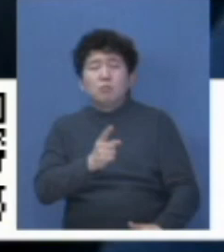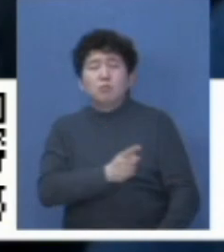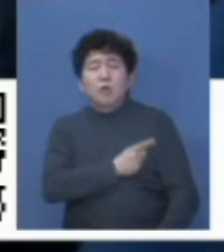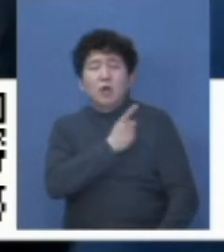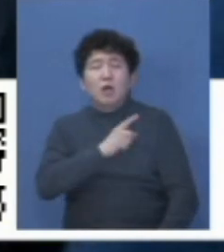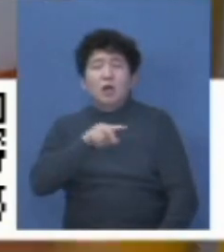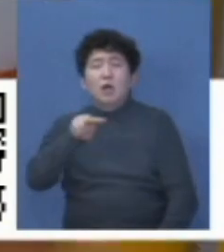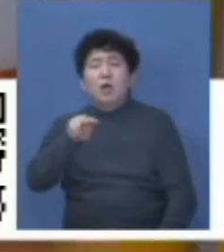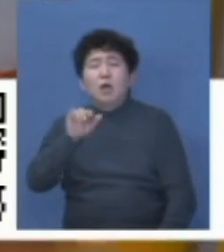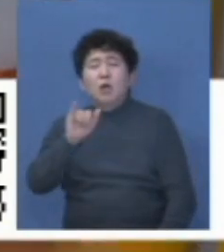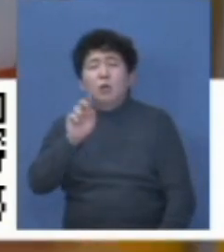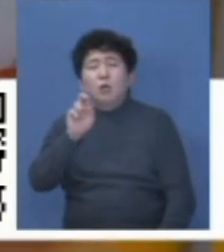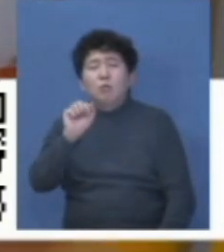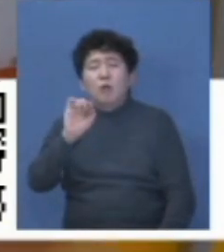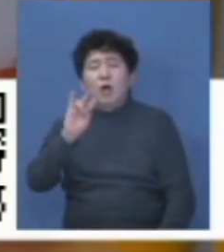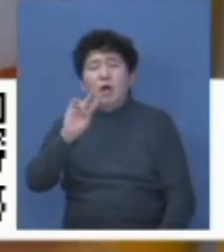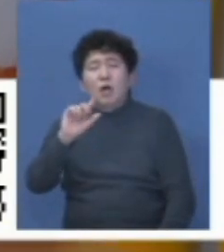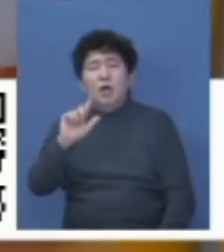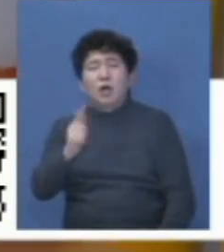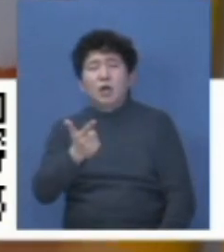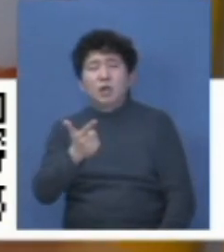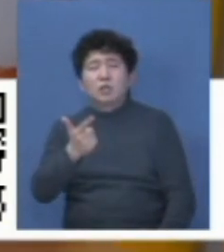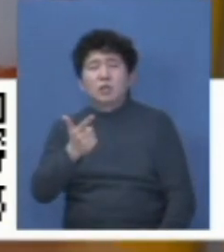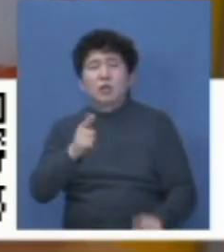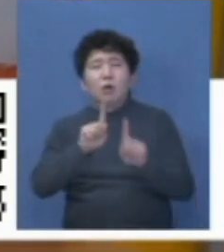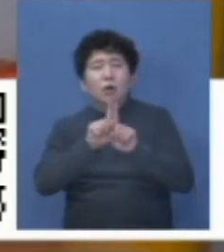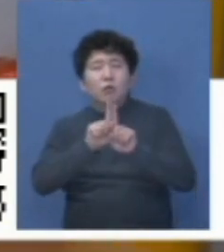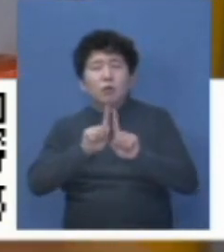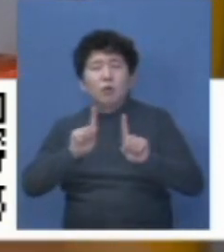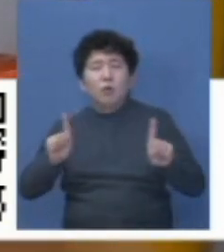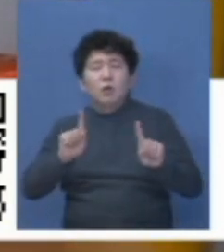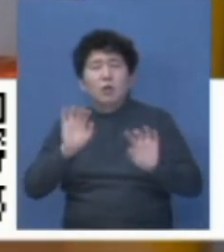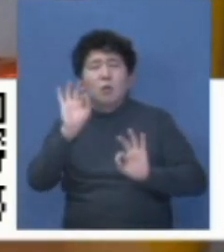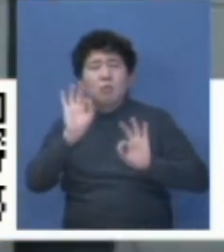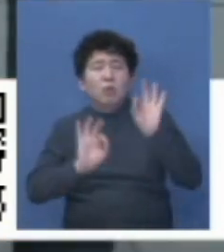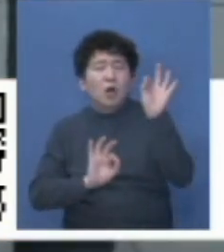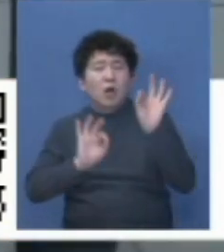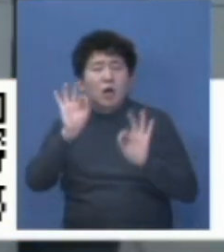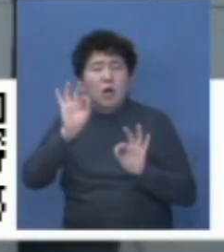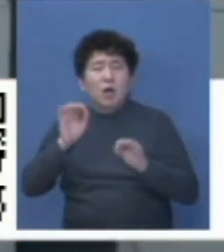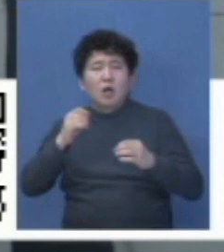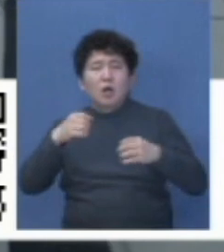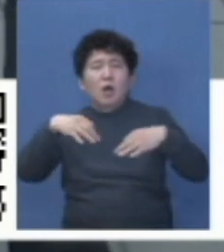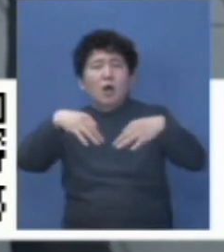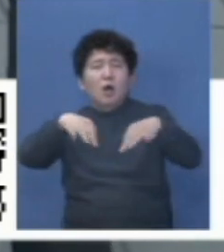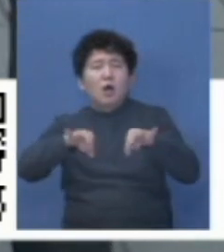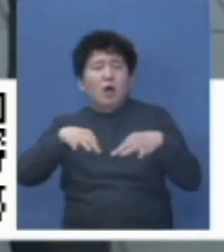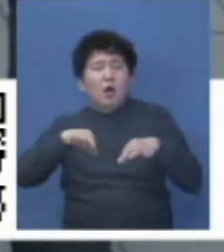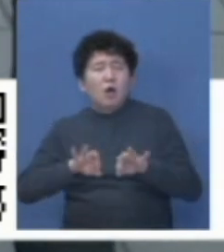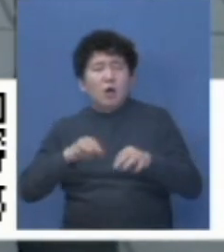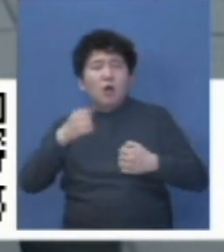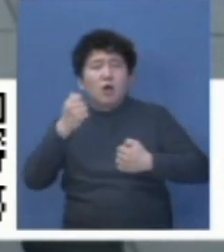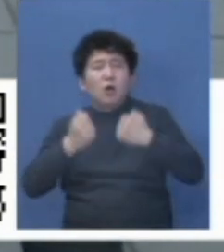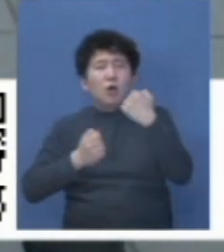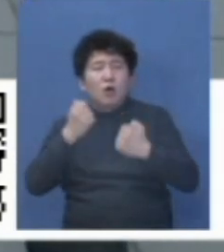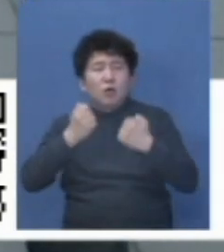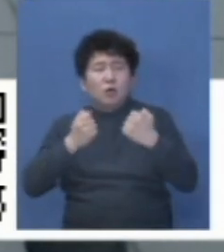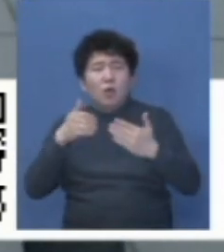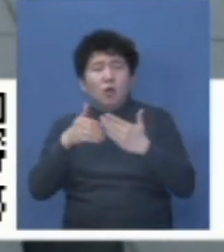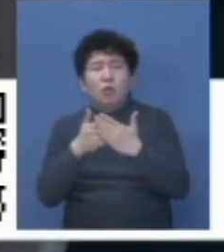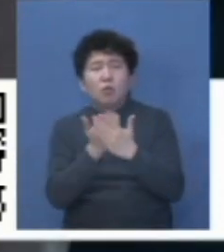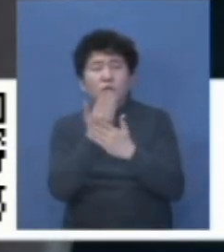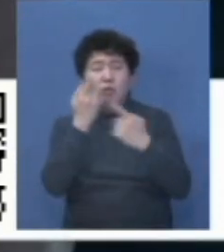Лубаня». Это уникальный проект, который позволил студентам изучать передовые автомобильные технологии с использованием современного